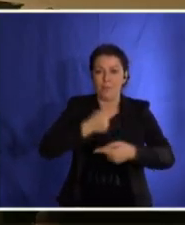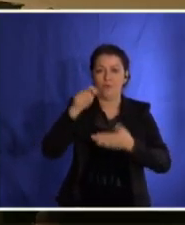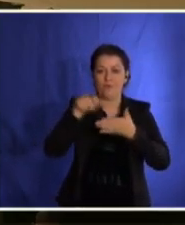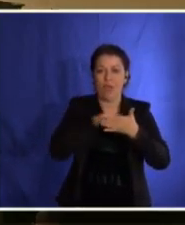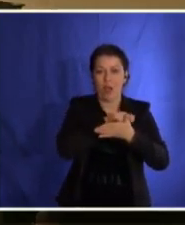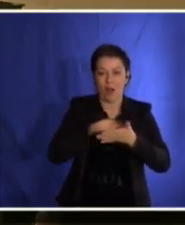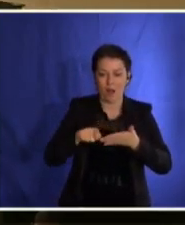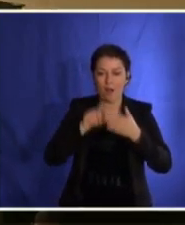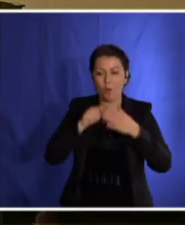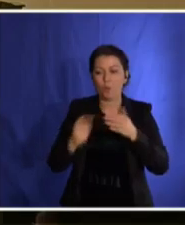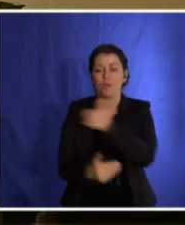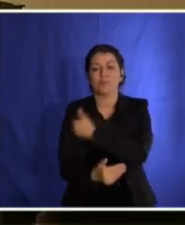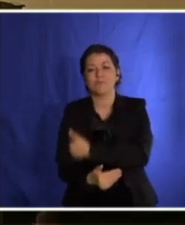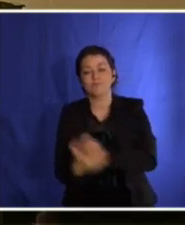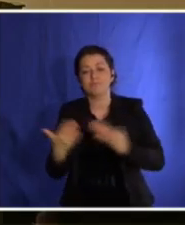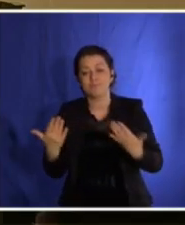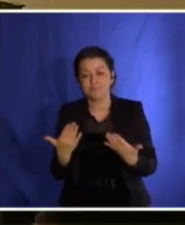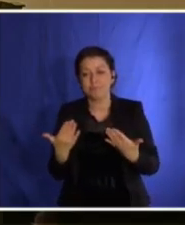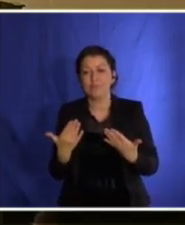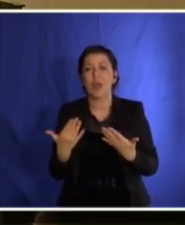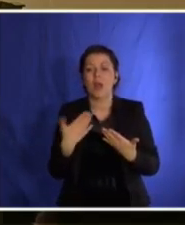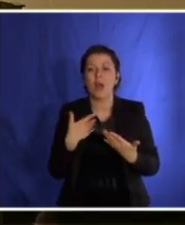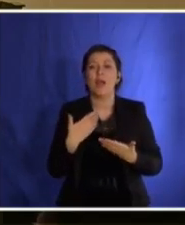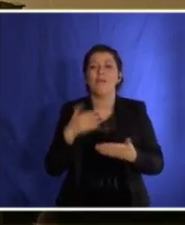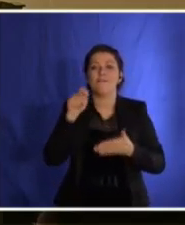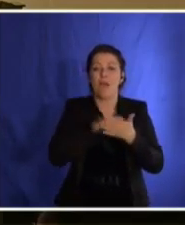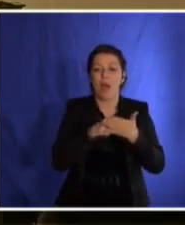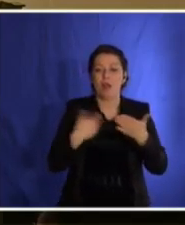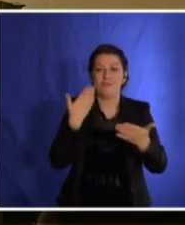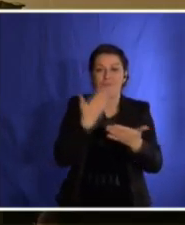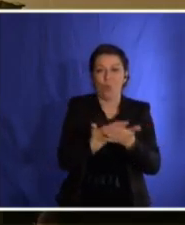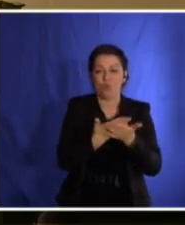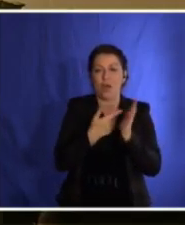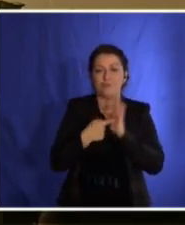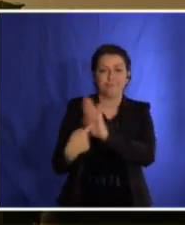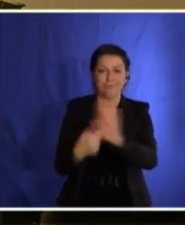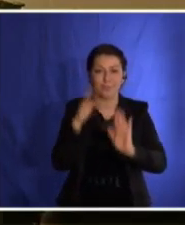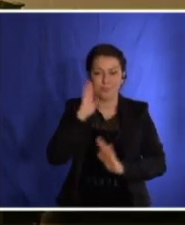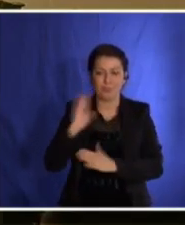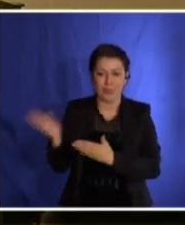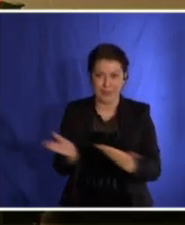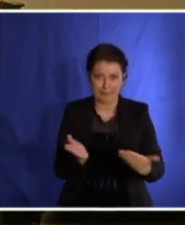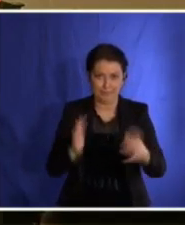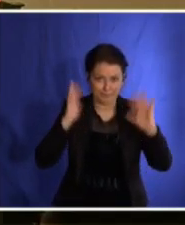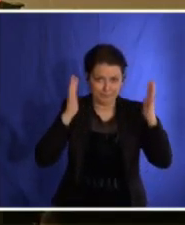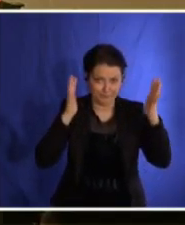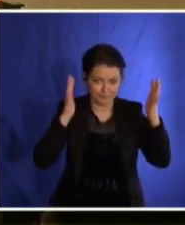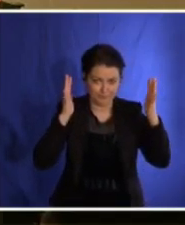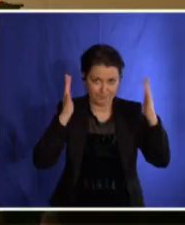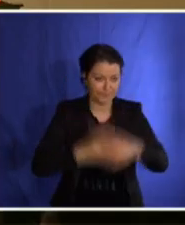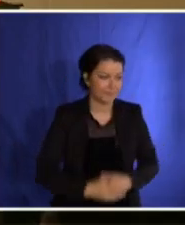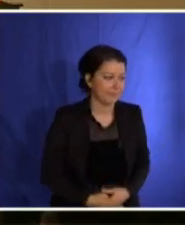die Präsentation des Wahlvorschlages vorzunehmen. Bitte, lieber Gerhard.